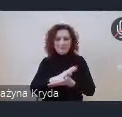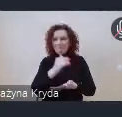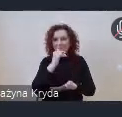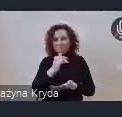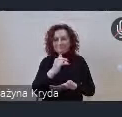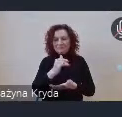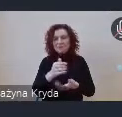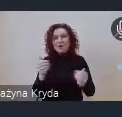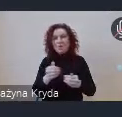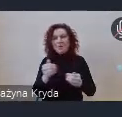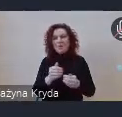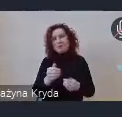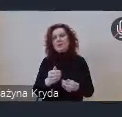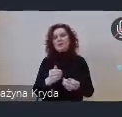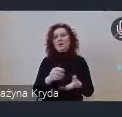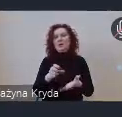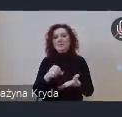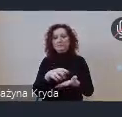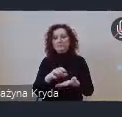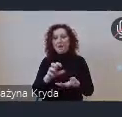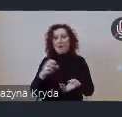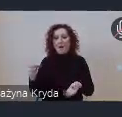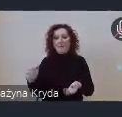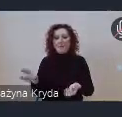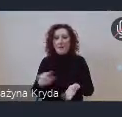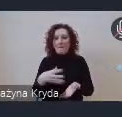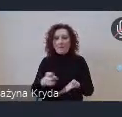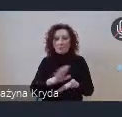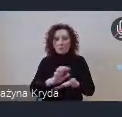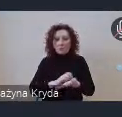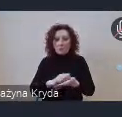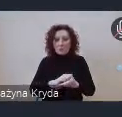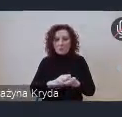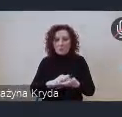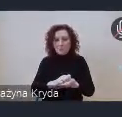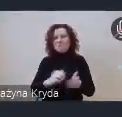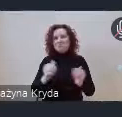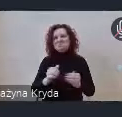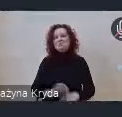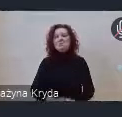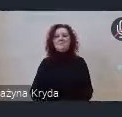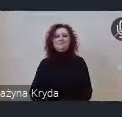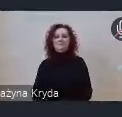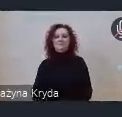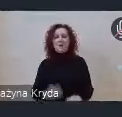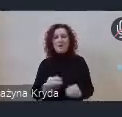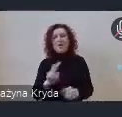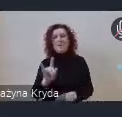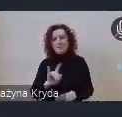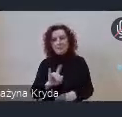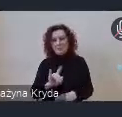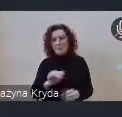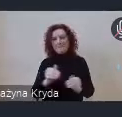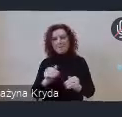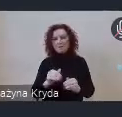piaskuje wiecznie granitową mam zresztą chyba taki filmik na YouTube Jeśli dobrze pamiętam można promieniować bądź piaskować